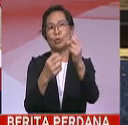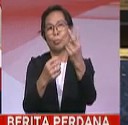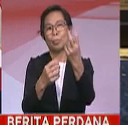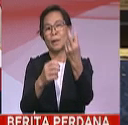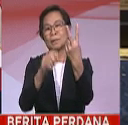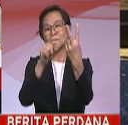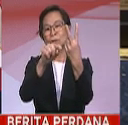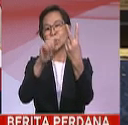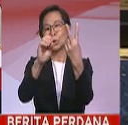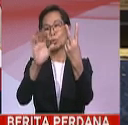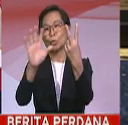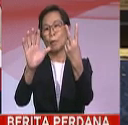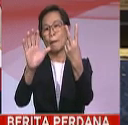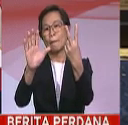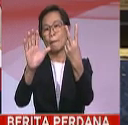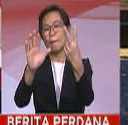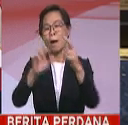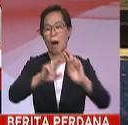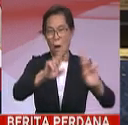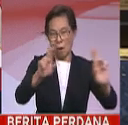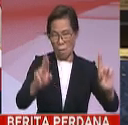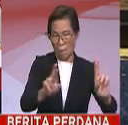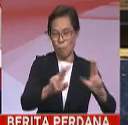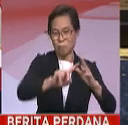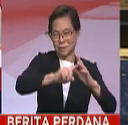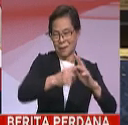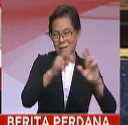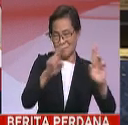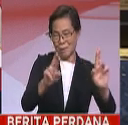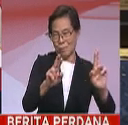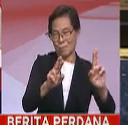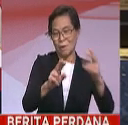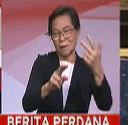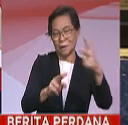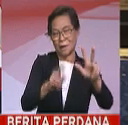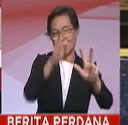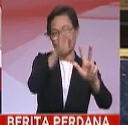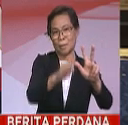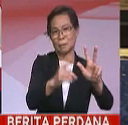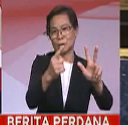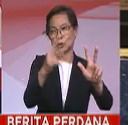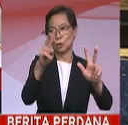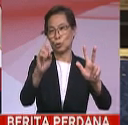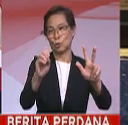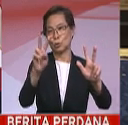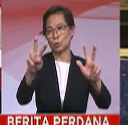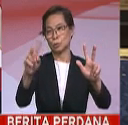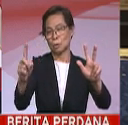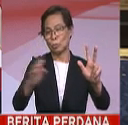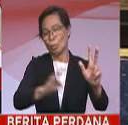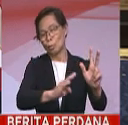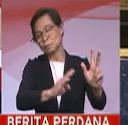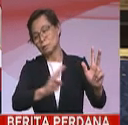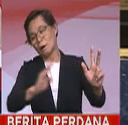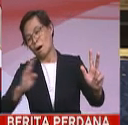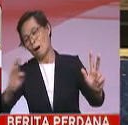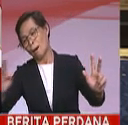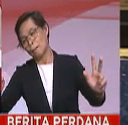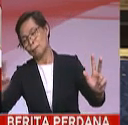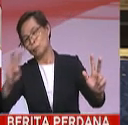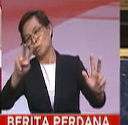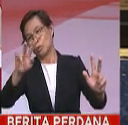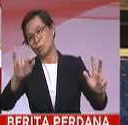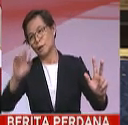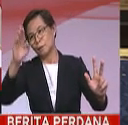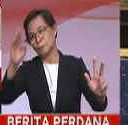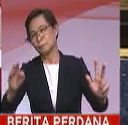12.01 tengah malam Rabu 13 Januari 2021 hinggalah